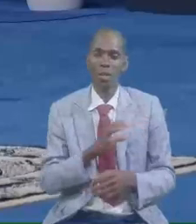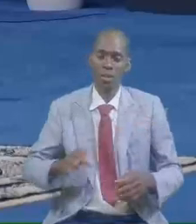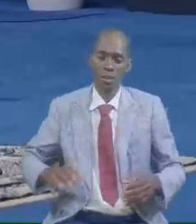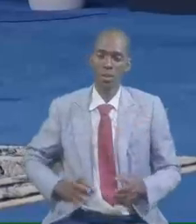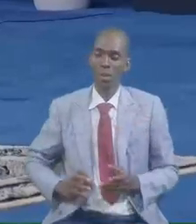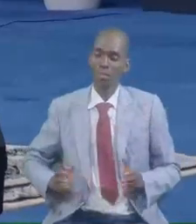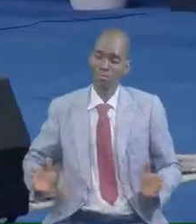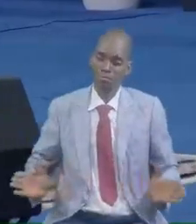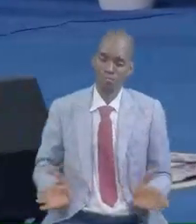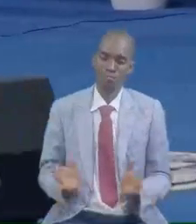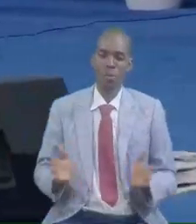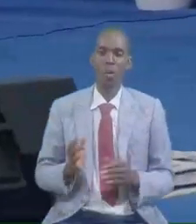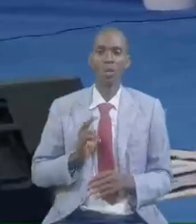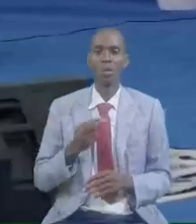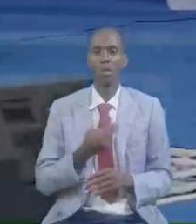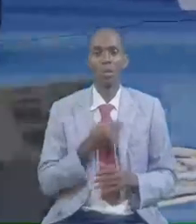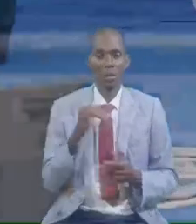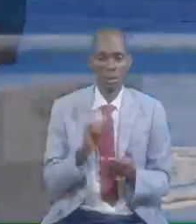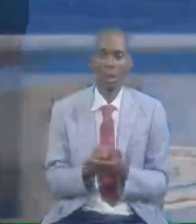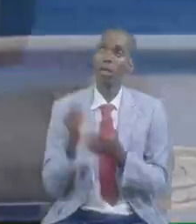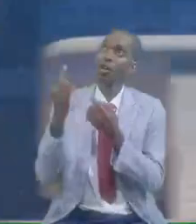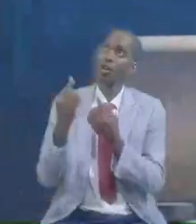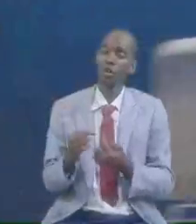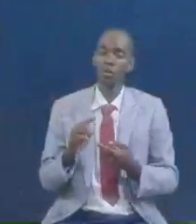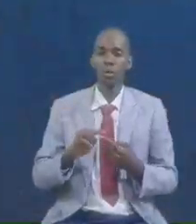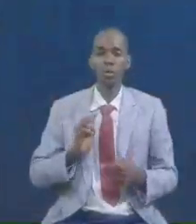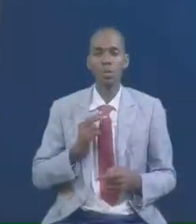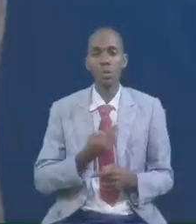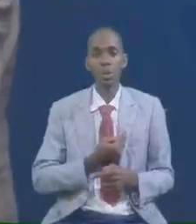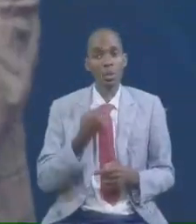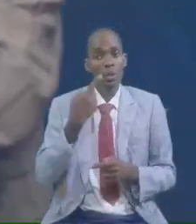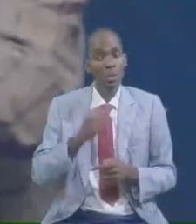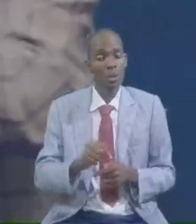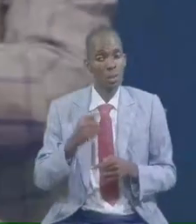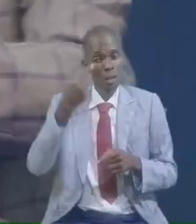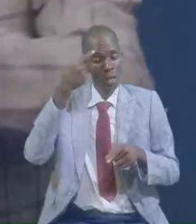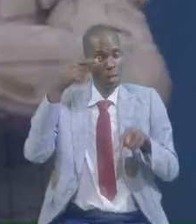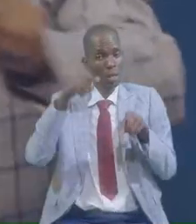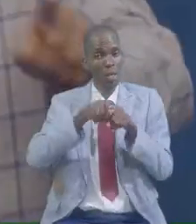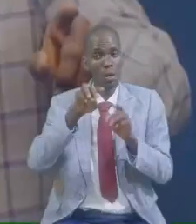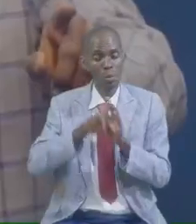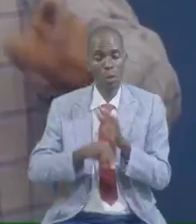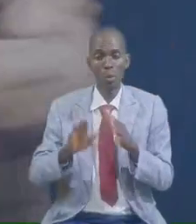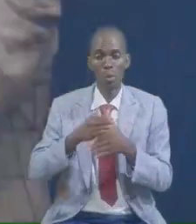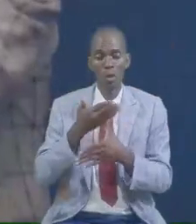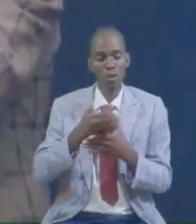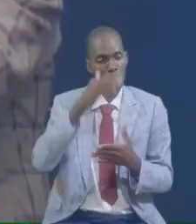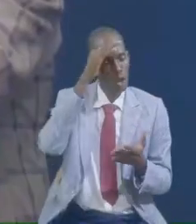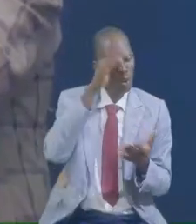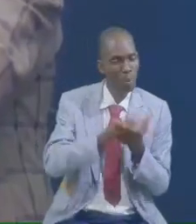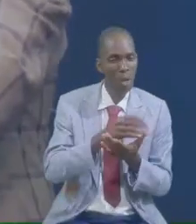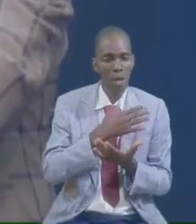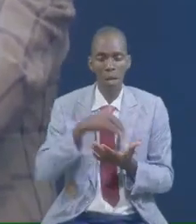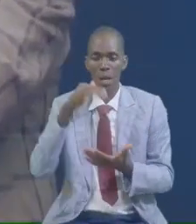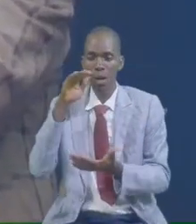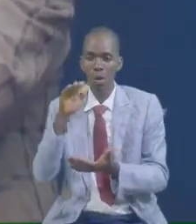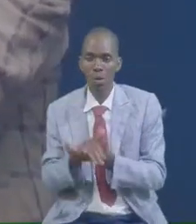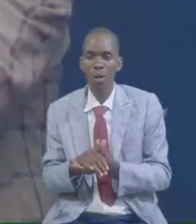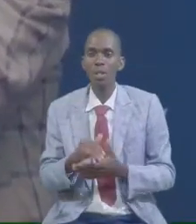Car l'amour de Christ nous contraint. Cela nous parvient. Car l'amour de Christ nous presse. L'alliance entre mari et